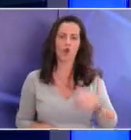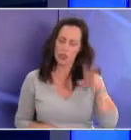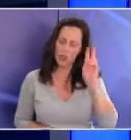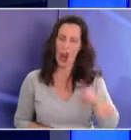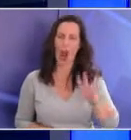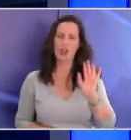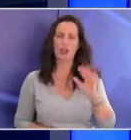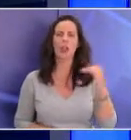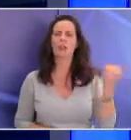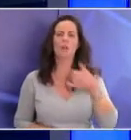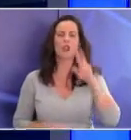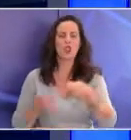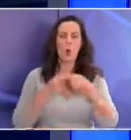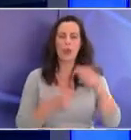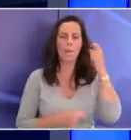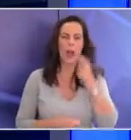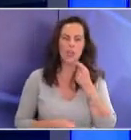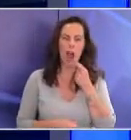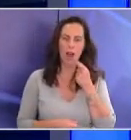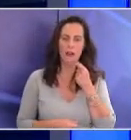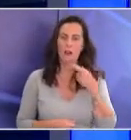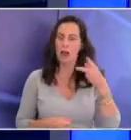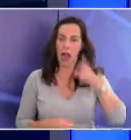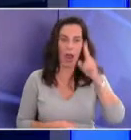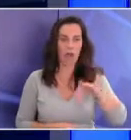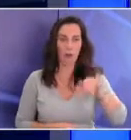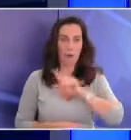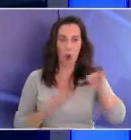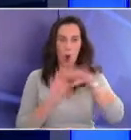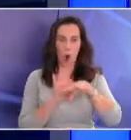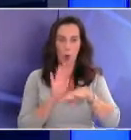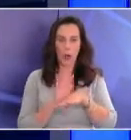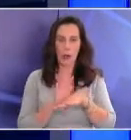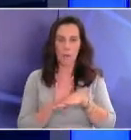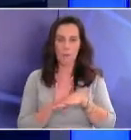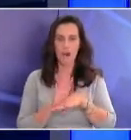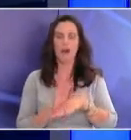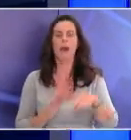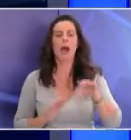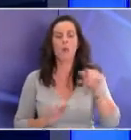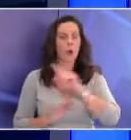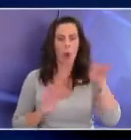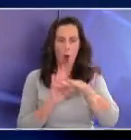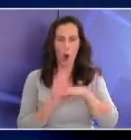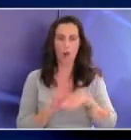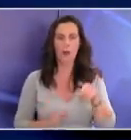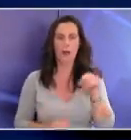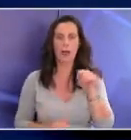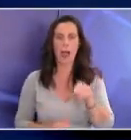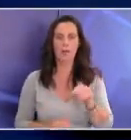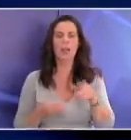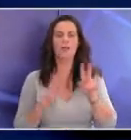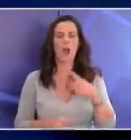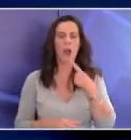פשיעה, במקרה שלנו יש ארגוני פשיעה. ההימורים הלא חוקיים, או בשמם ממקצועי, הבטים, הם בעצם, אפשר